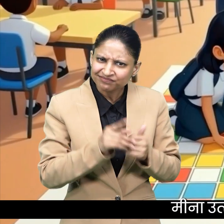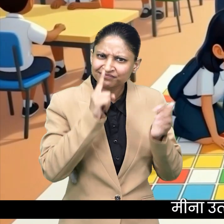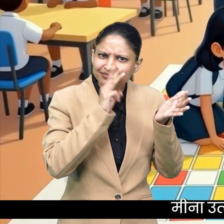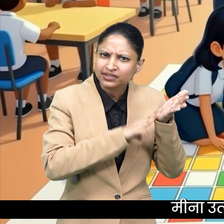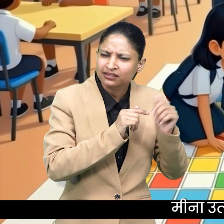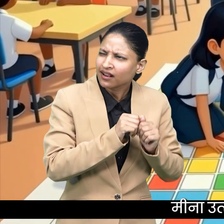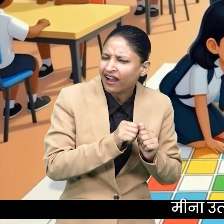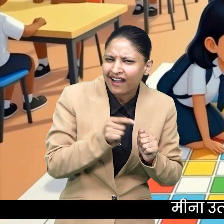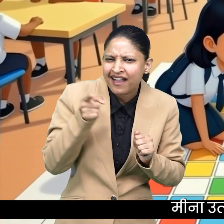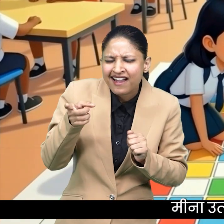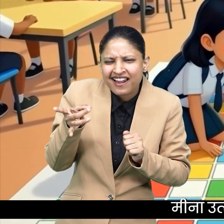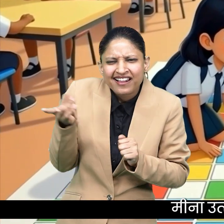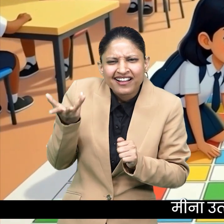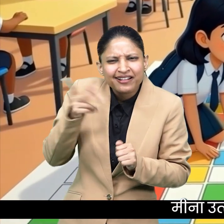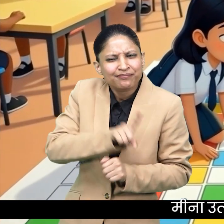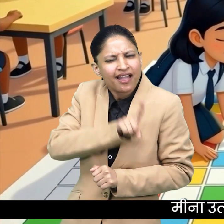मीना उत्सुकतेने म्हणाली,